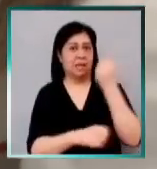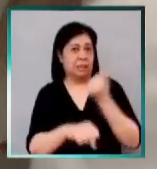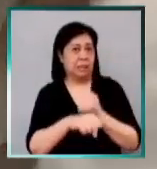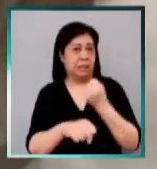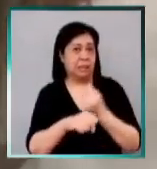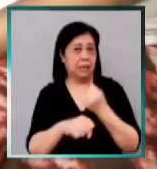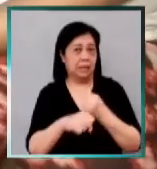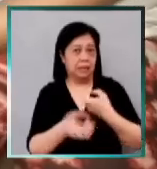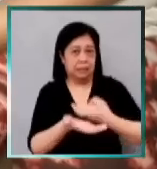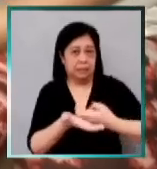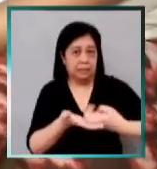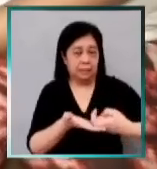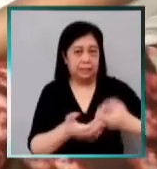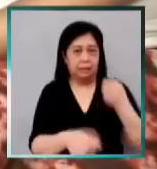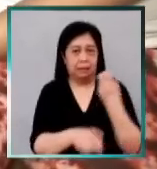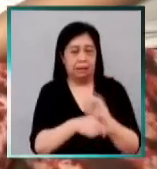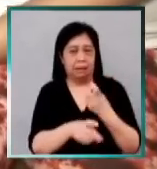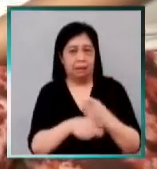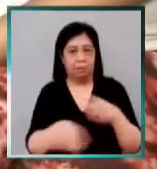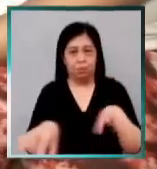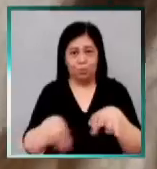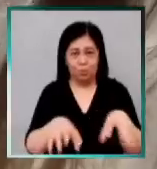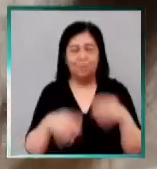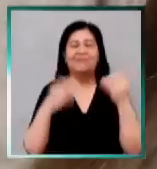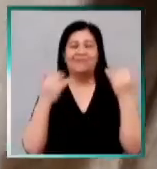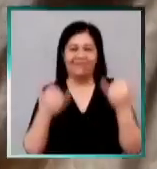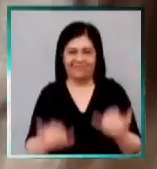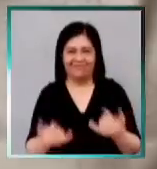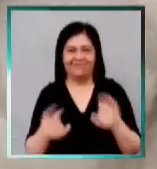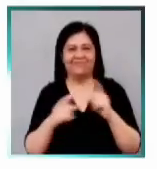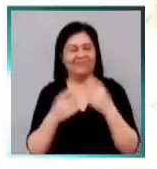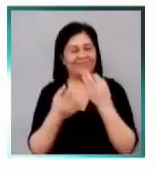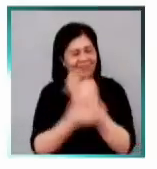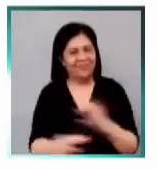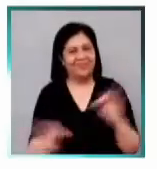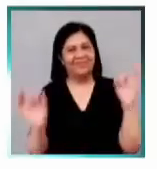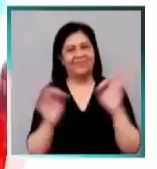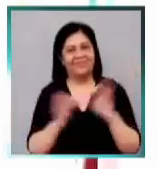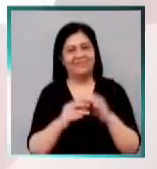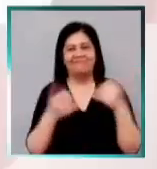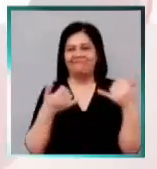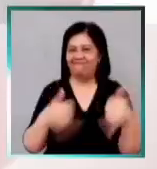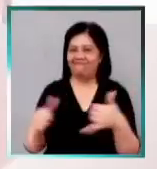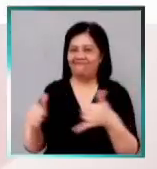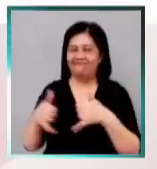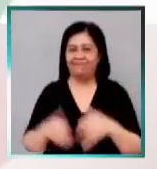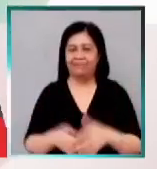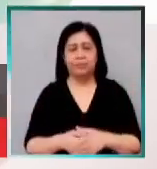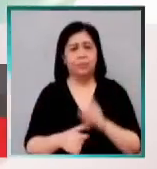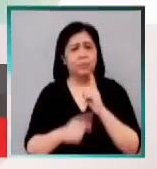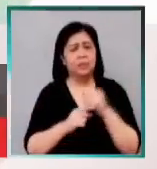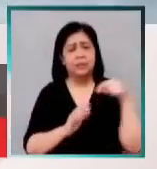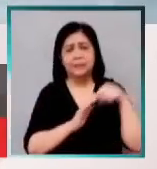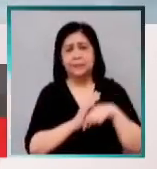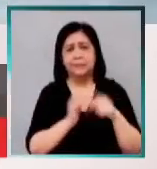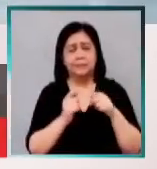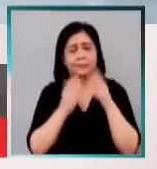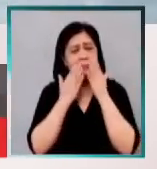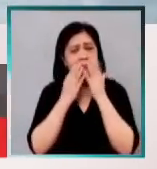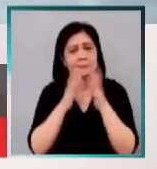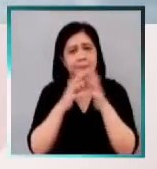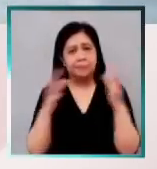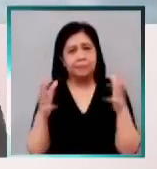at kumilos. Ngayon, malaya na siyang nakapaglalaro. Taos-puso po kaming nagpapasalamat sa